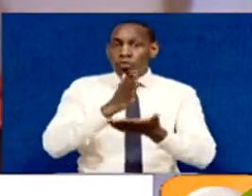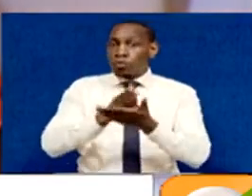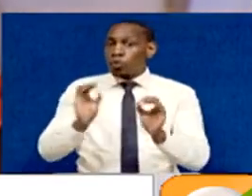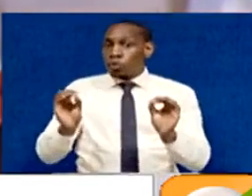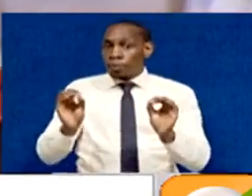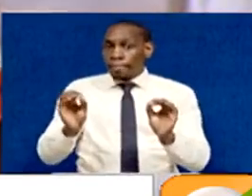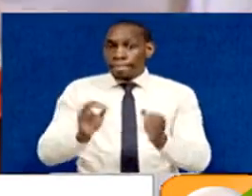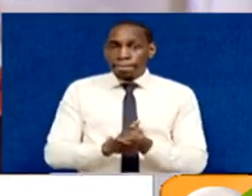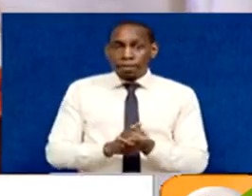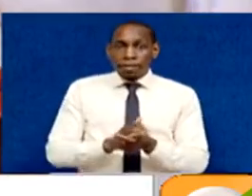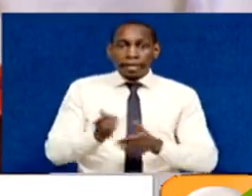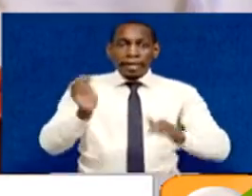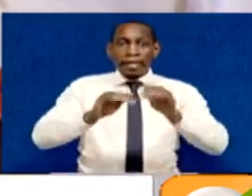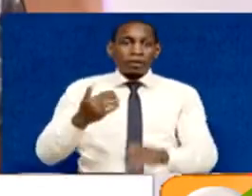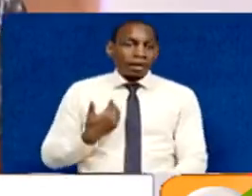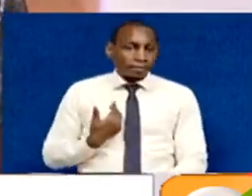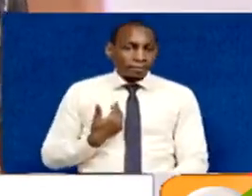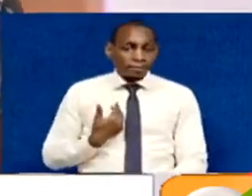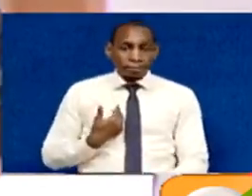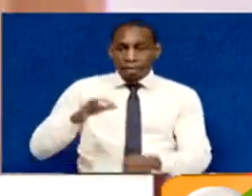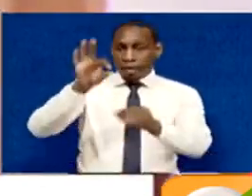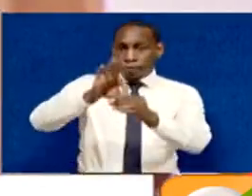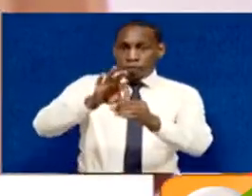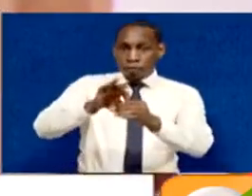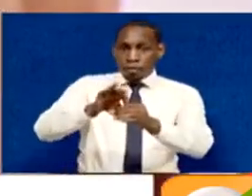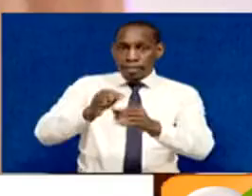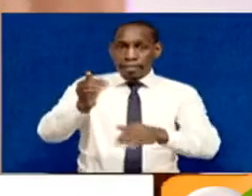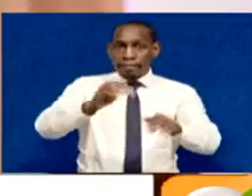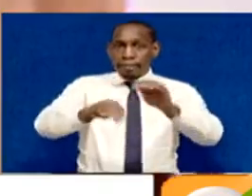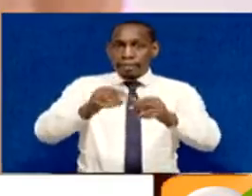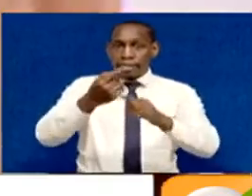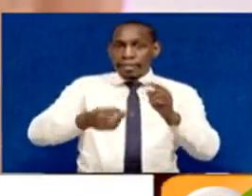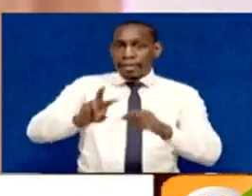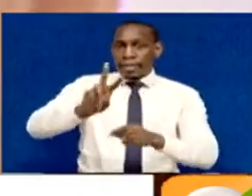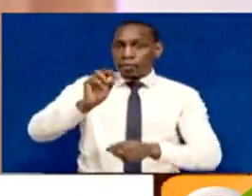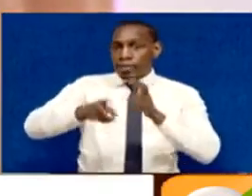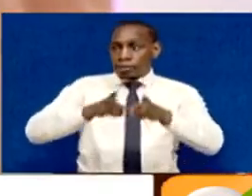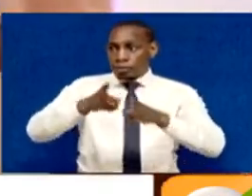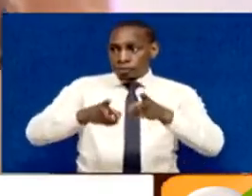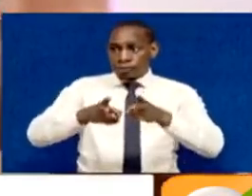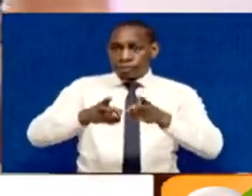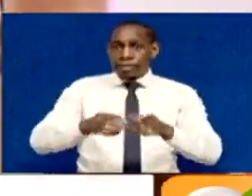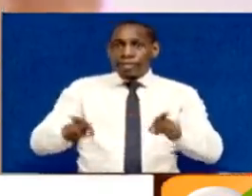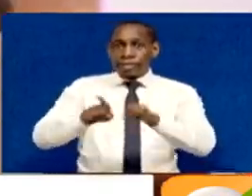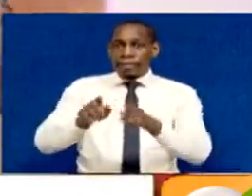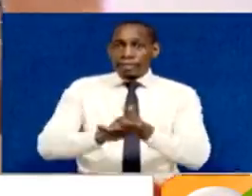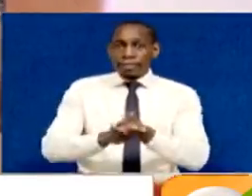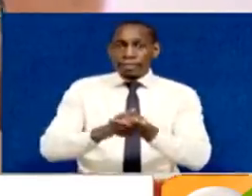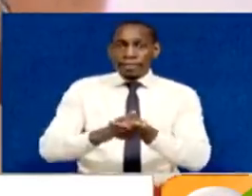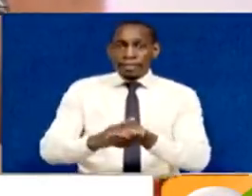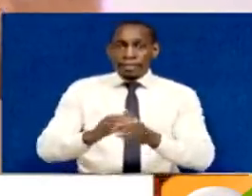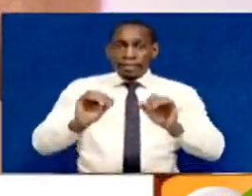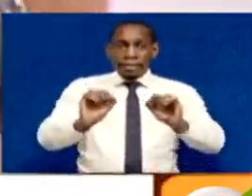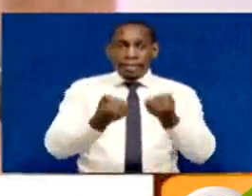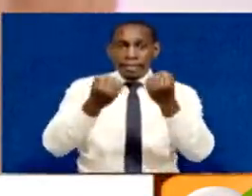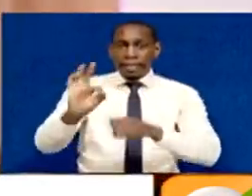kweli? Kuna uchaguzi pale. Kura ambayo utaipiga mwaka 2022, hiyo ndiyo ukombozi